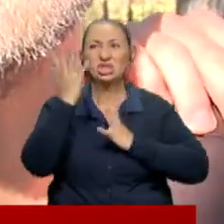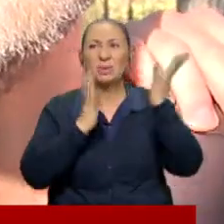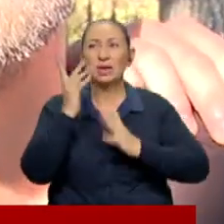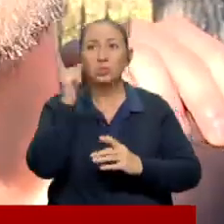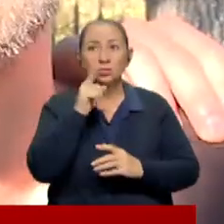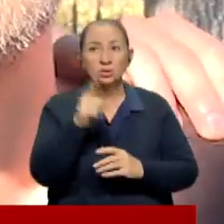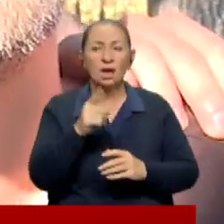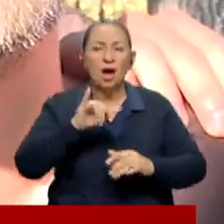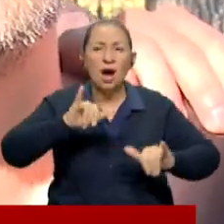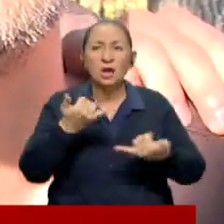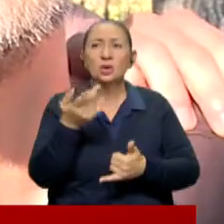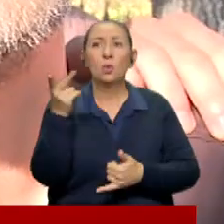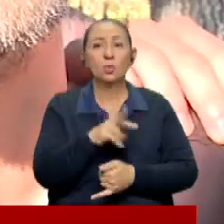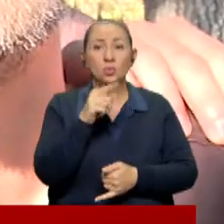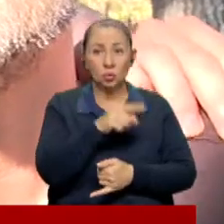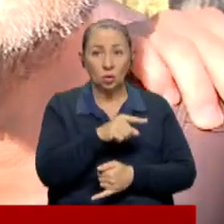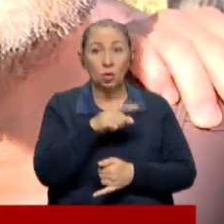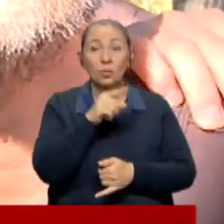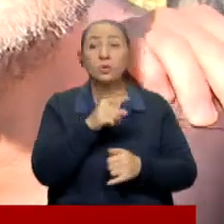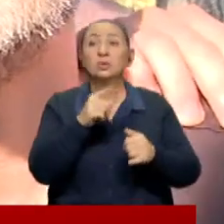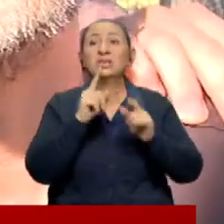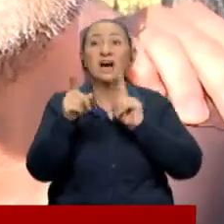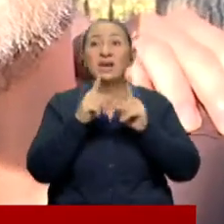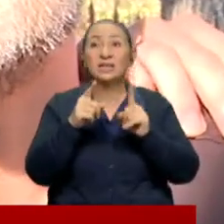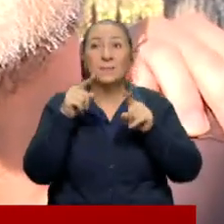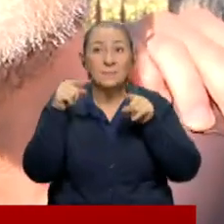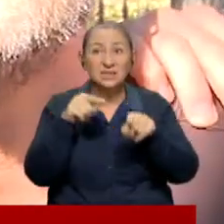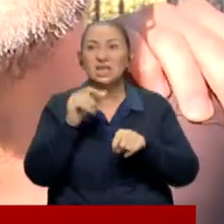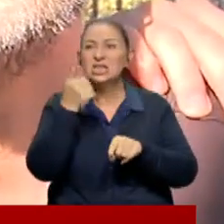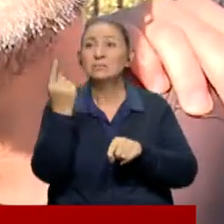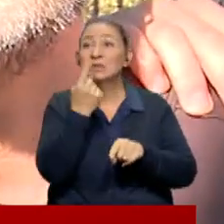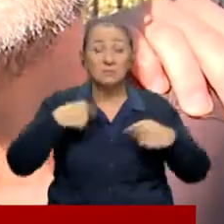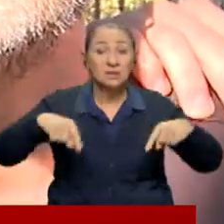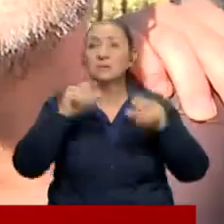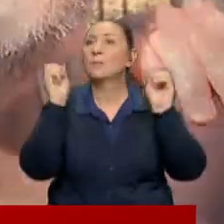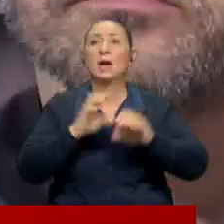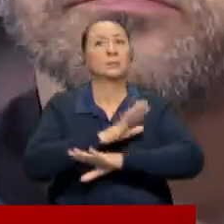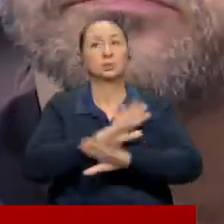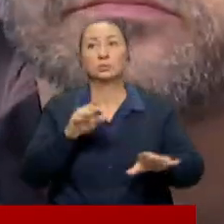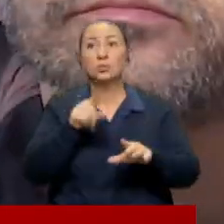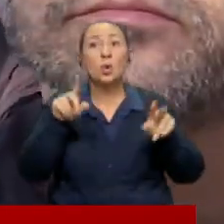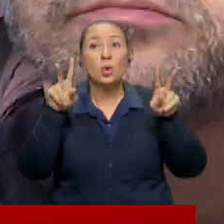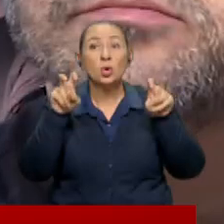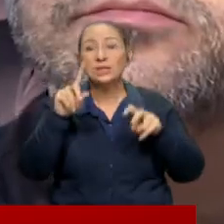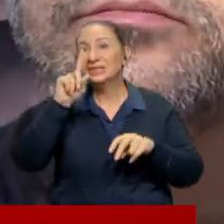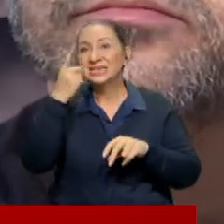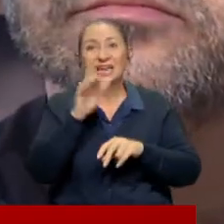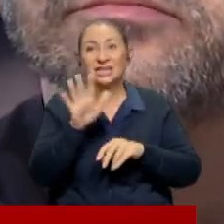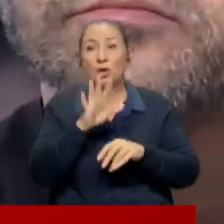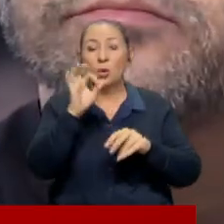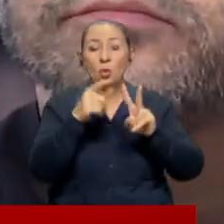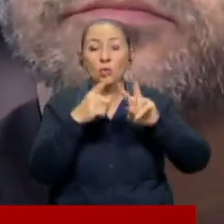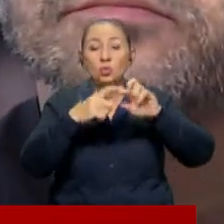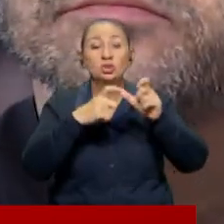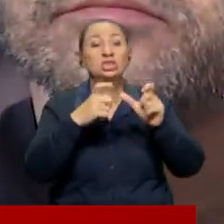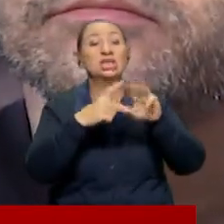şımarıklığı yüzünden vahşice katledildi. Bu davanın peşini hiçbirimiz bırakmayacağız. Bu konu sadece Onur